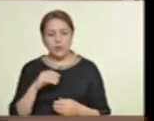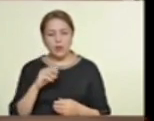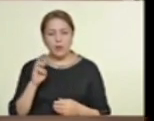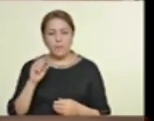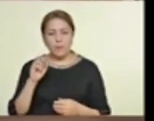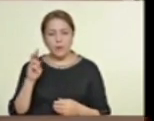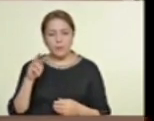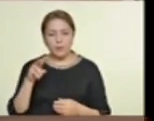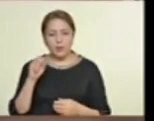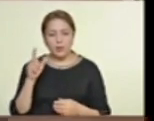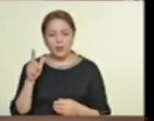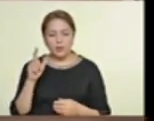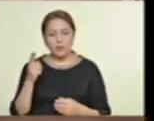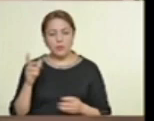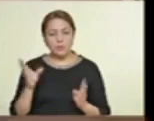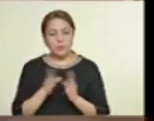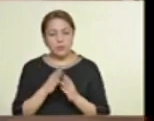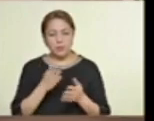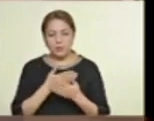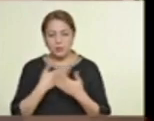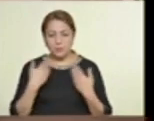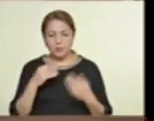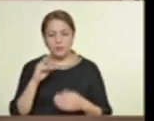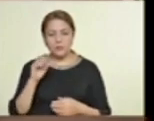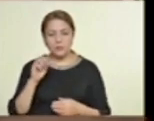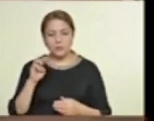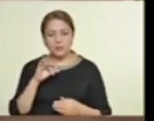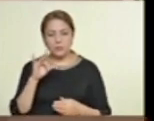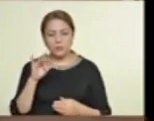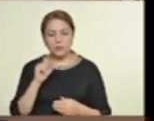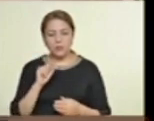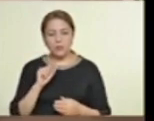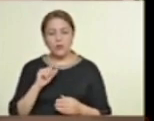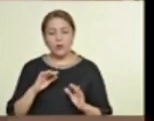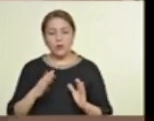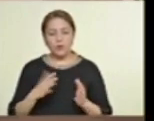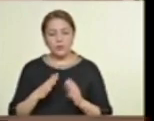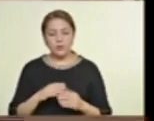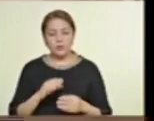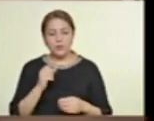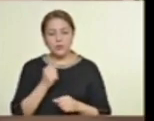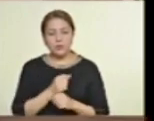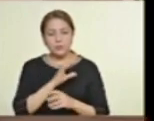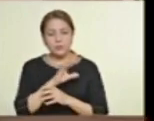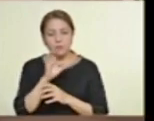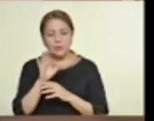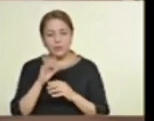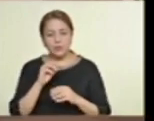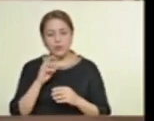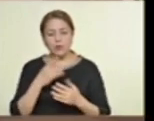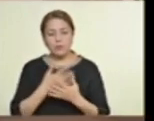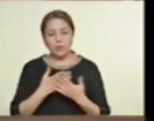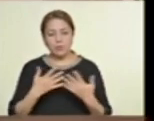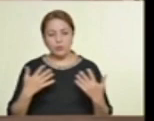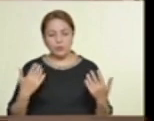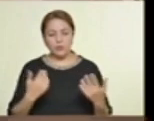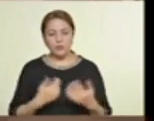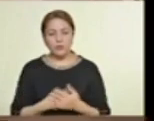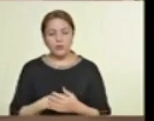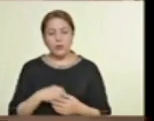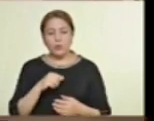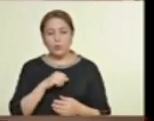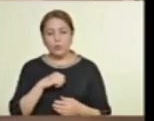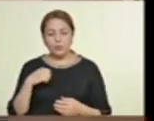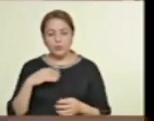mablag'lar bilan emas, balki natura holatda, ya'ni ishlab chiqarilgan mahsulotlarning o'zi